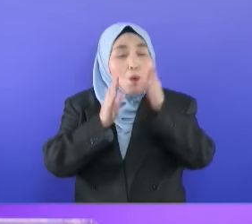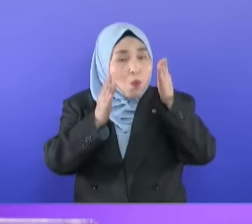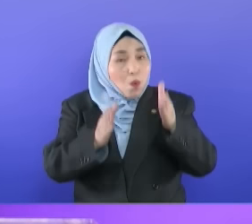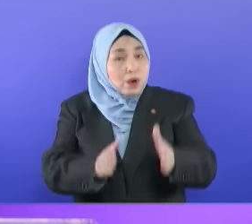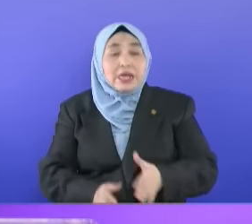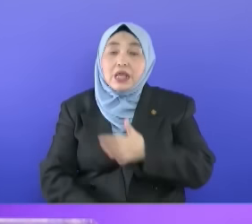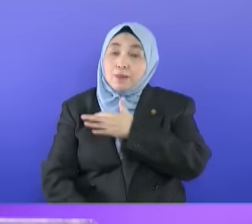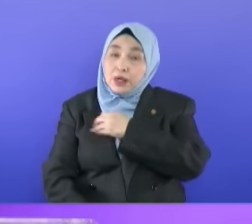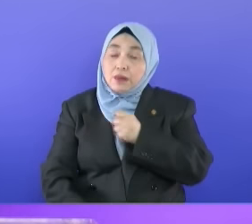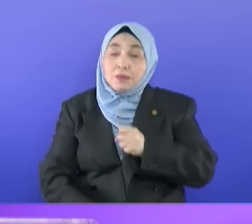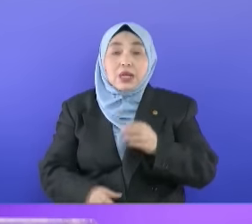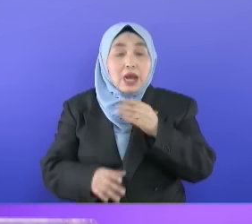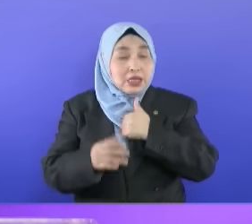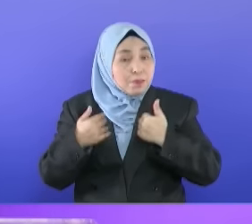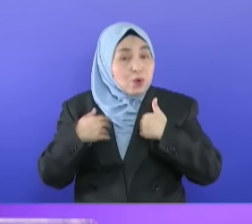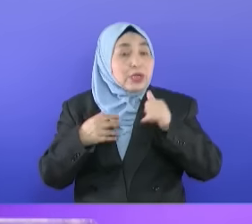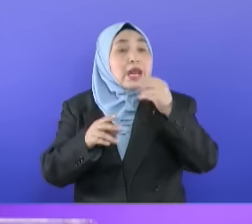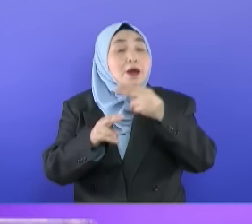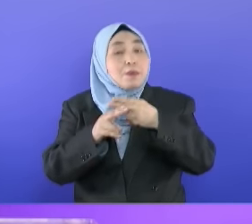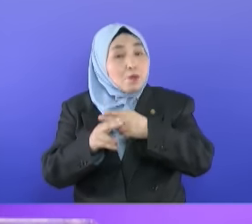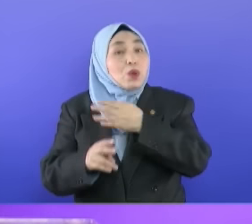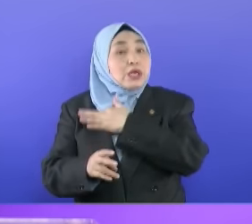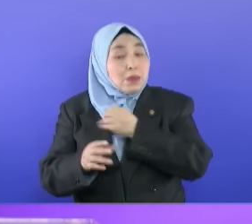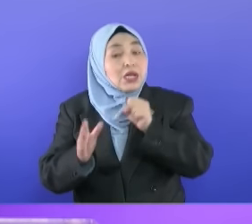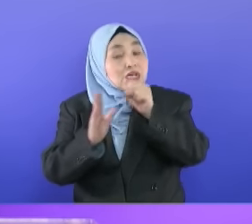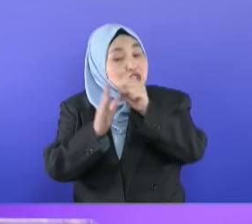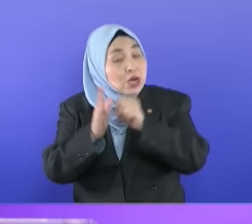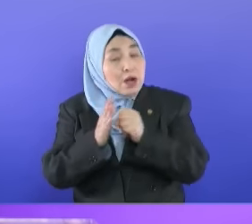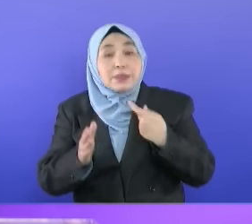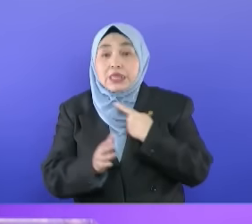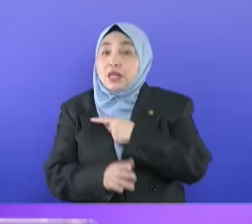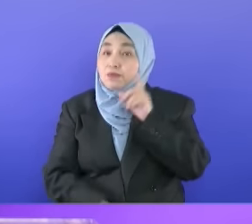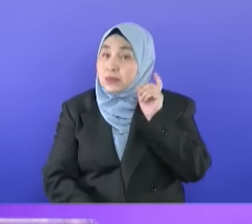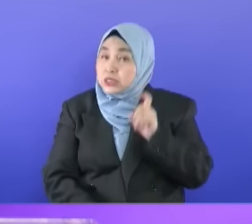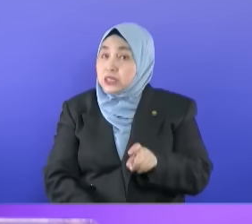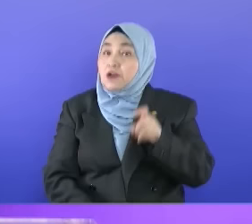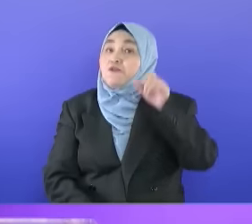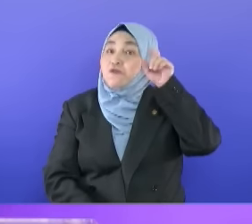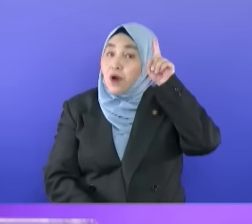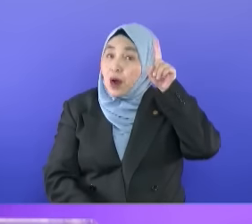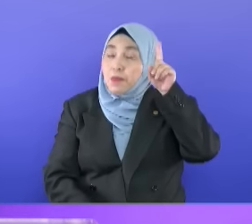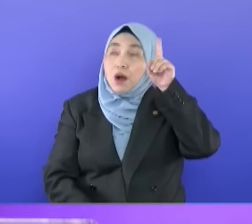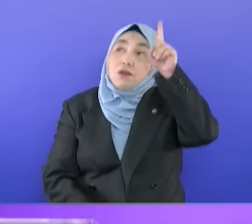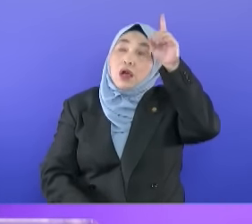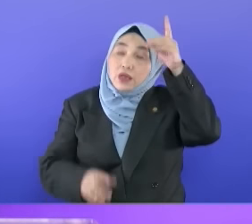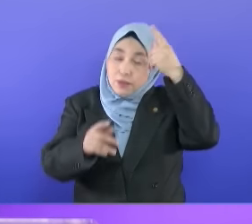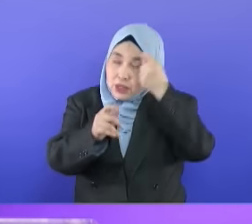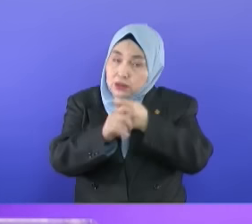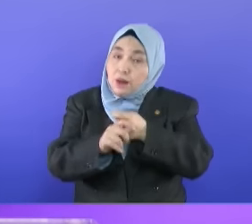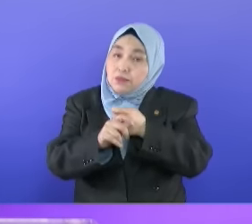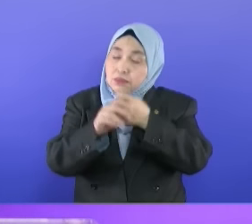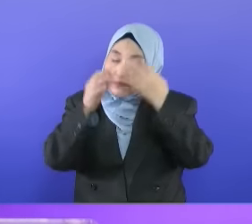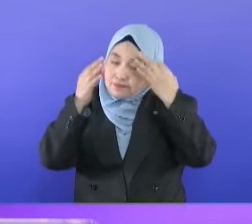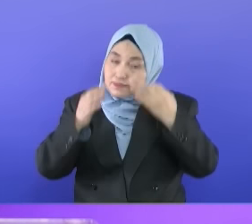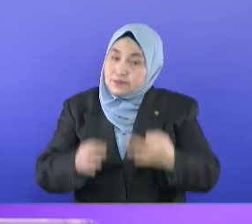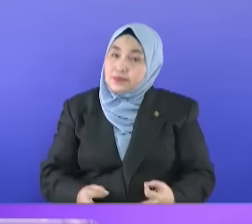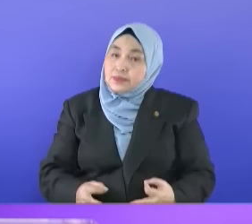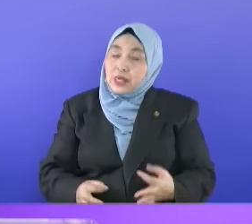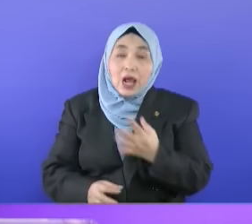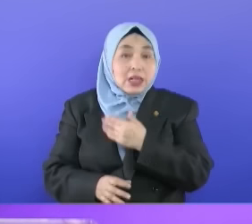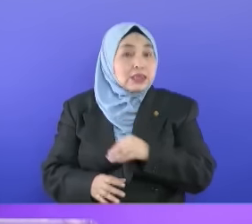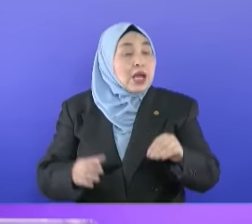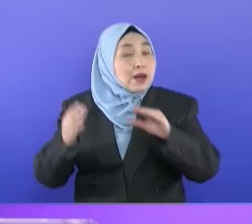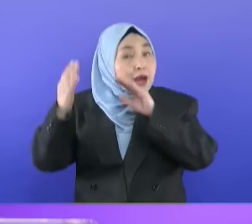yang beriman Rukun Iman tetapi syaratnya kita perlu paham bahwa Allah yang menentukan Allah yang menentukan dan